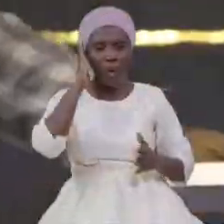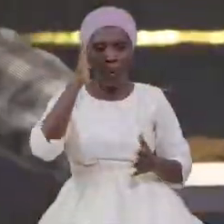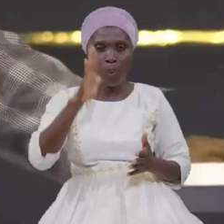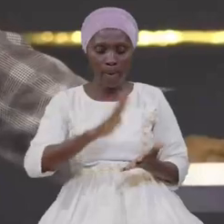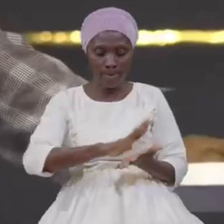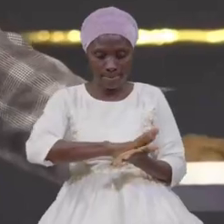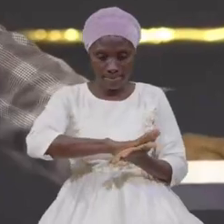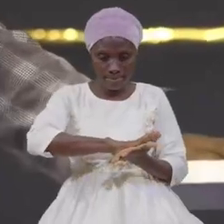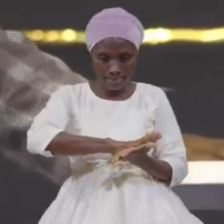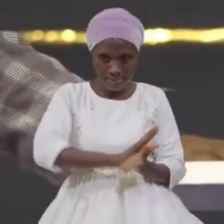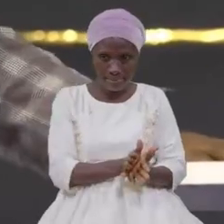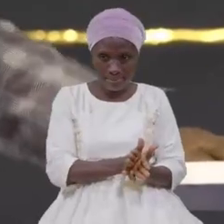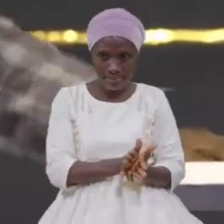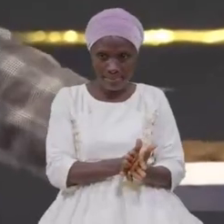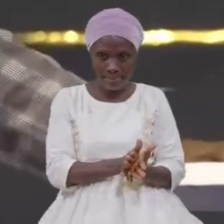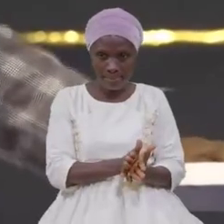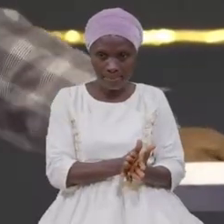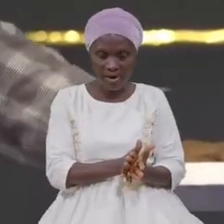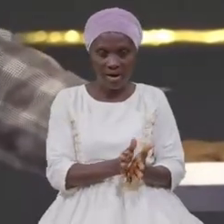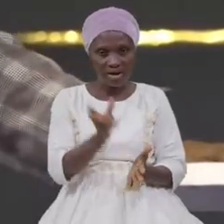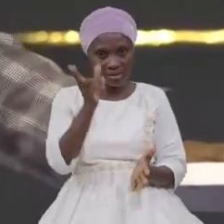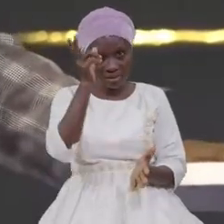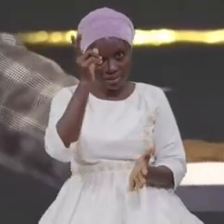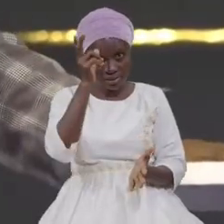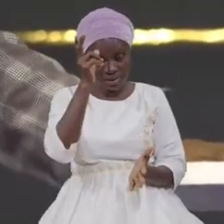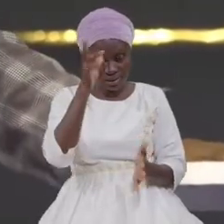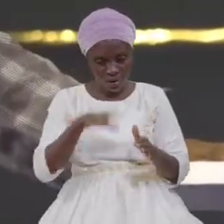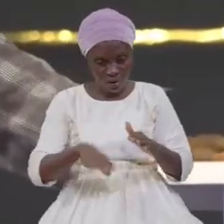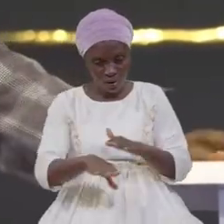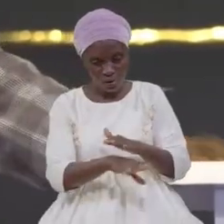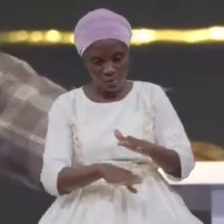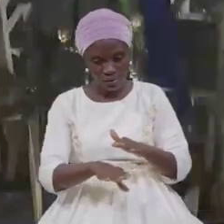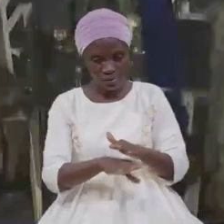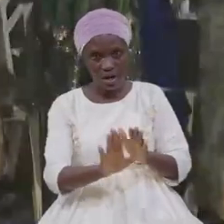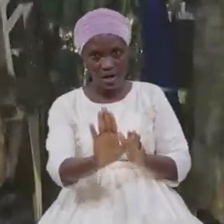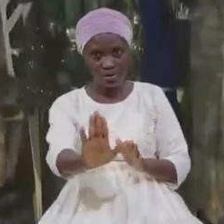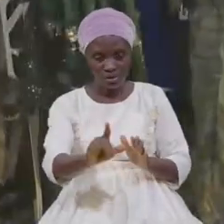écrasera bientôt Satan sous vos pieds.